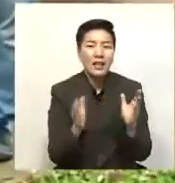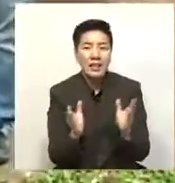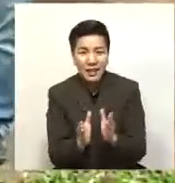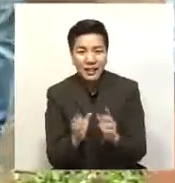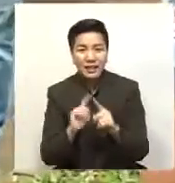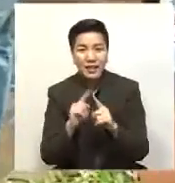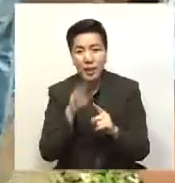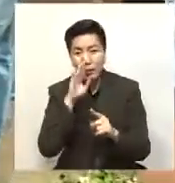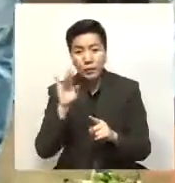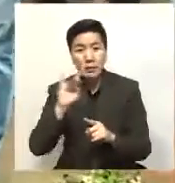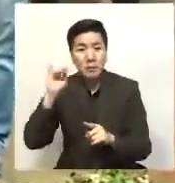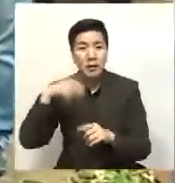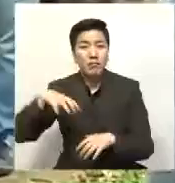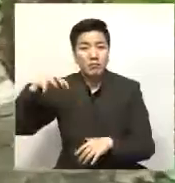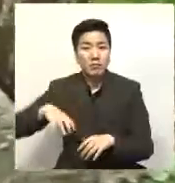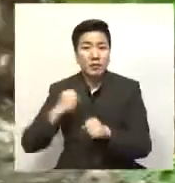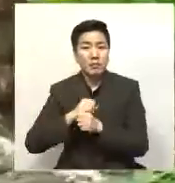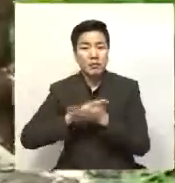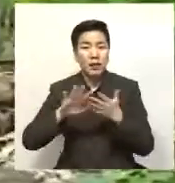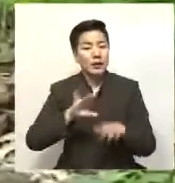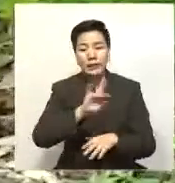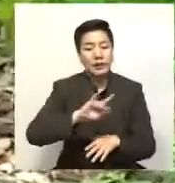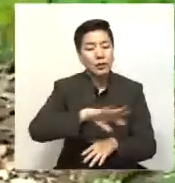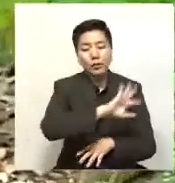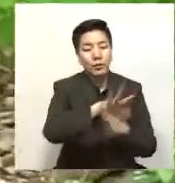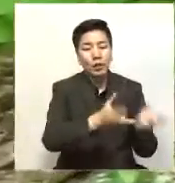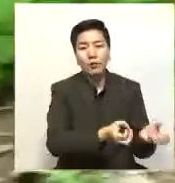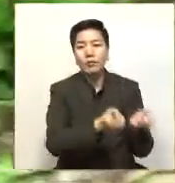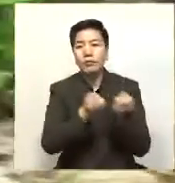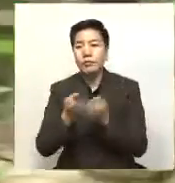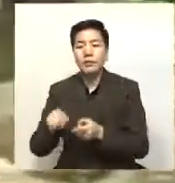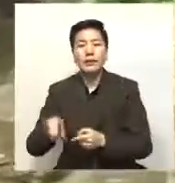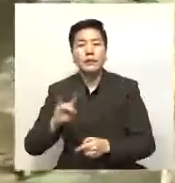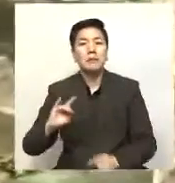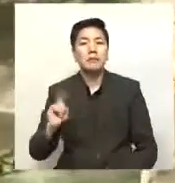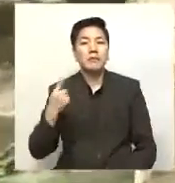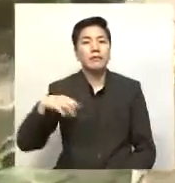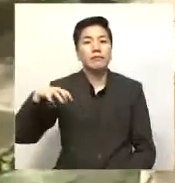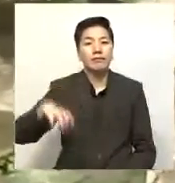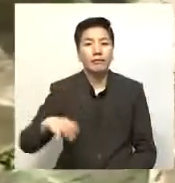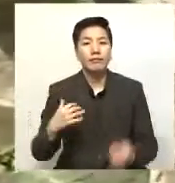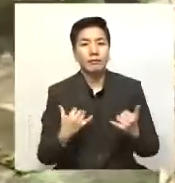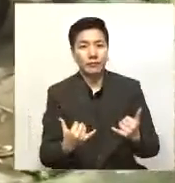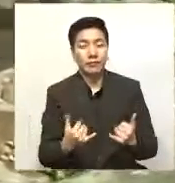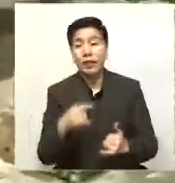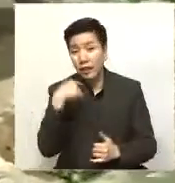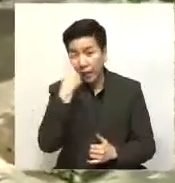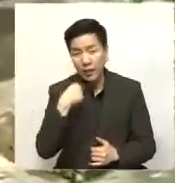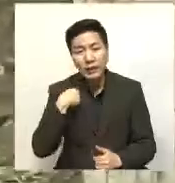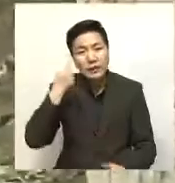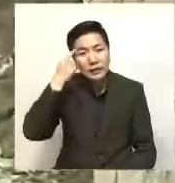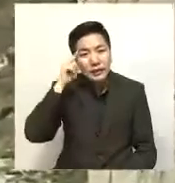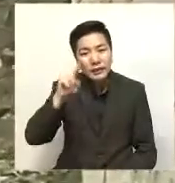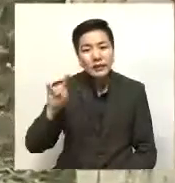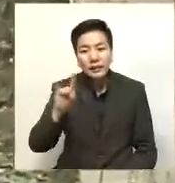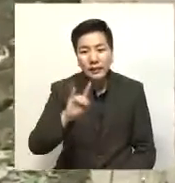ขนาดเล็กเมื่อสวนสัตว์แห่งใหม่สร้างเสร็จแล้วก็จะคืนสัตว์ให้กับทางสวนสัตว์แห่งใหม่ต่อไปค่ะใครที่คิดถึ